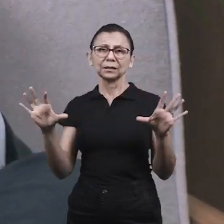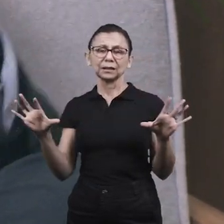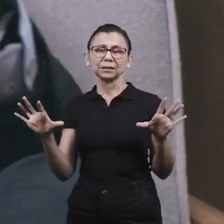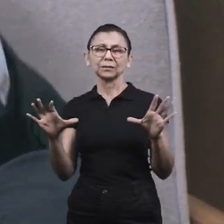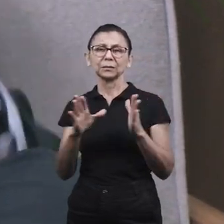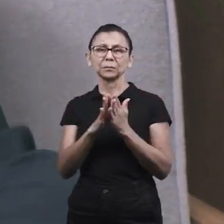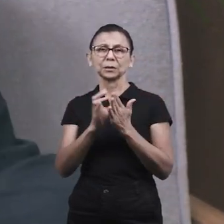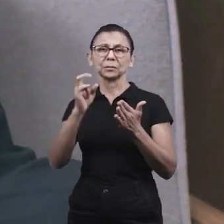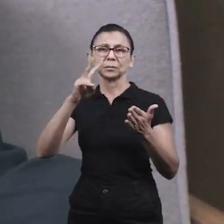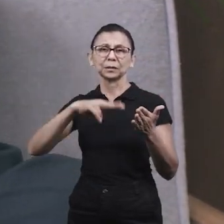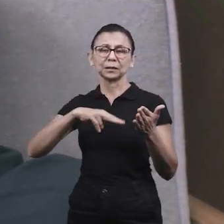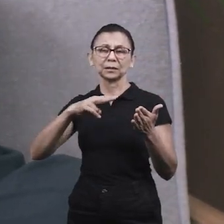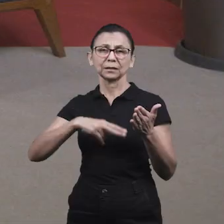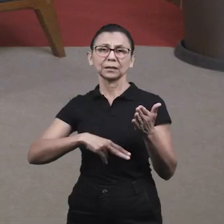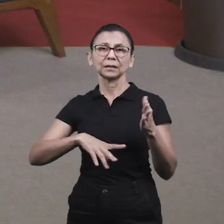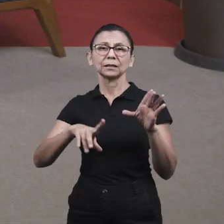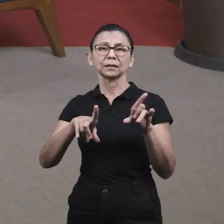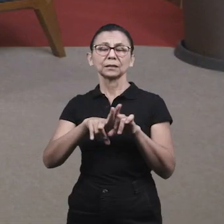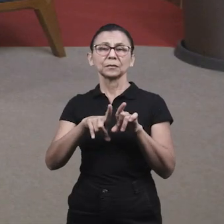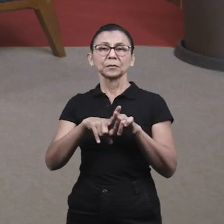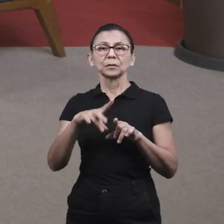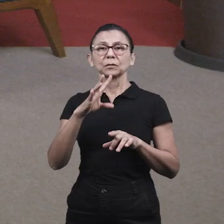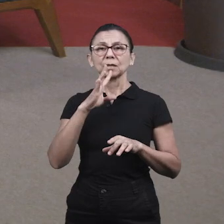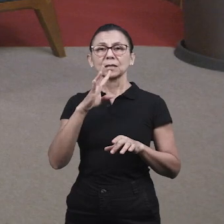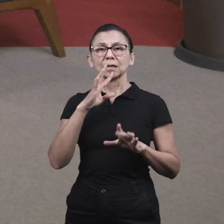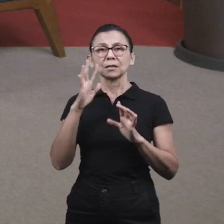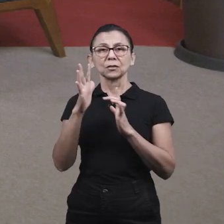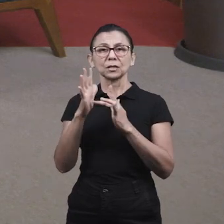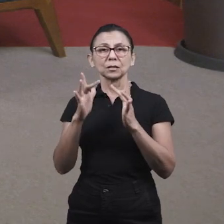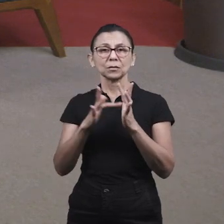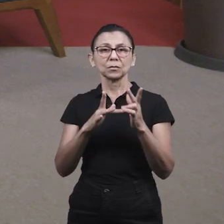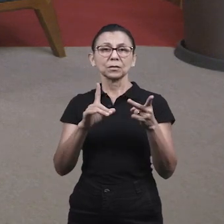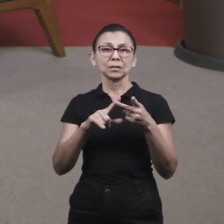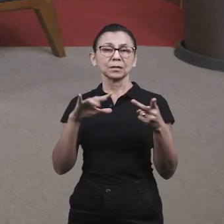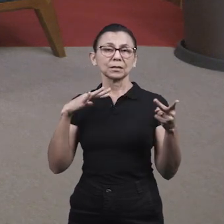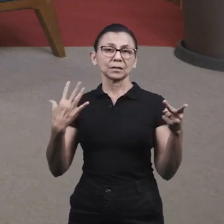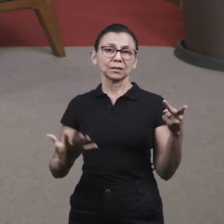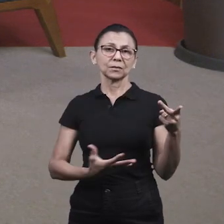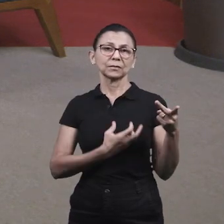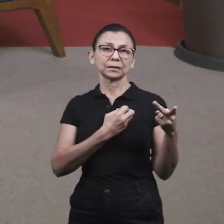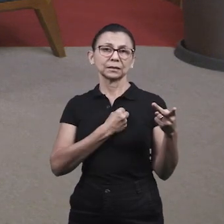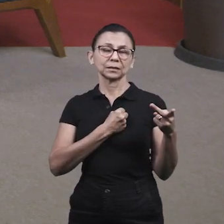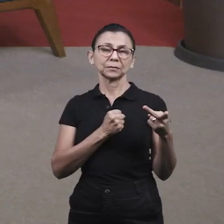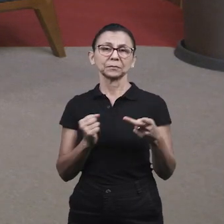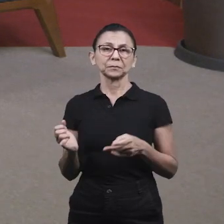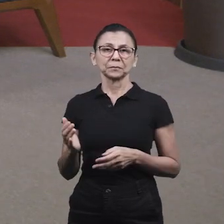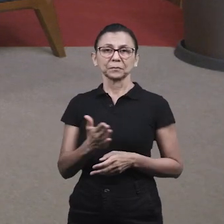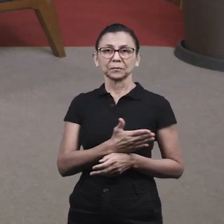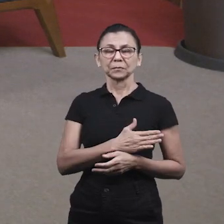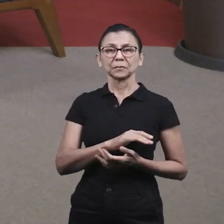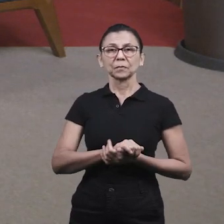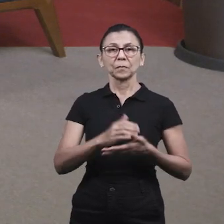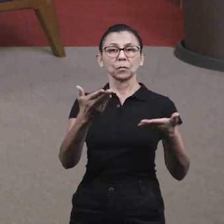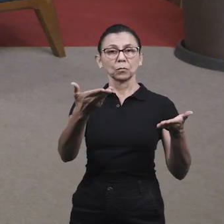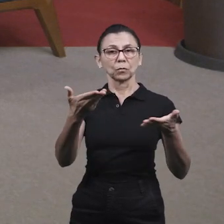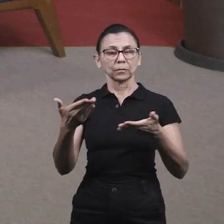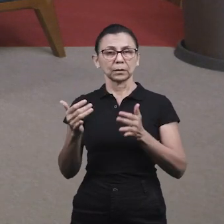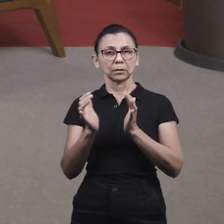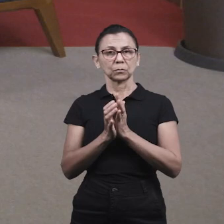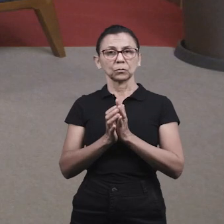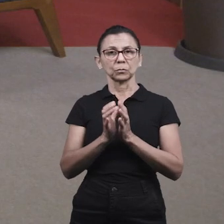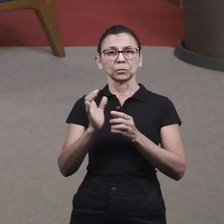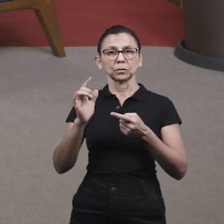travers l'opération du Saint-Esprit de connaître la parole et naturellement connaître Jésus et le